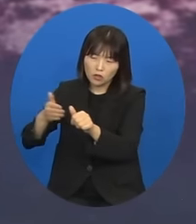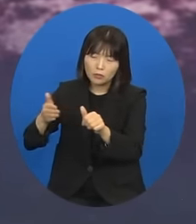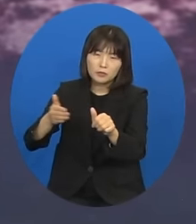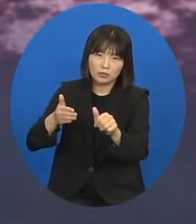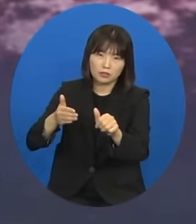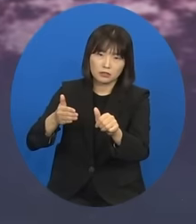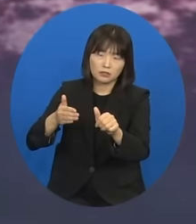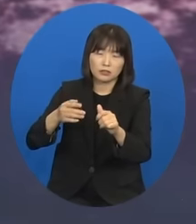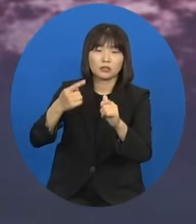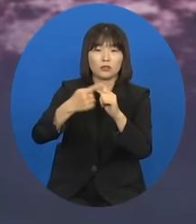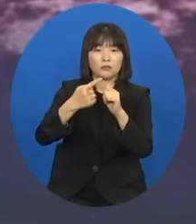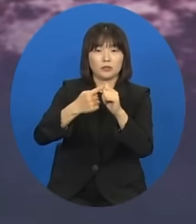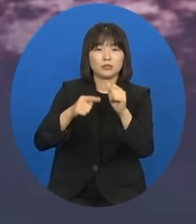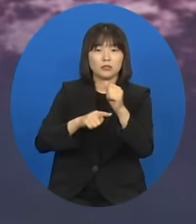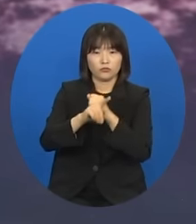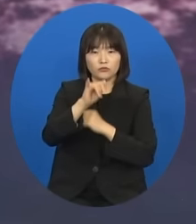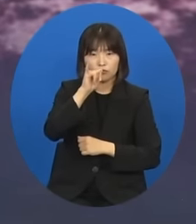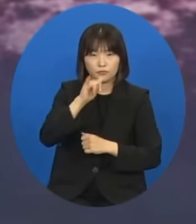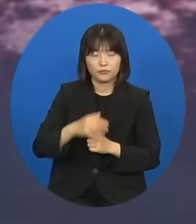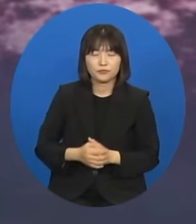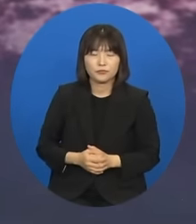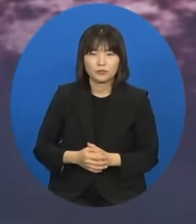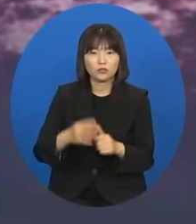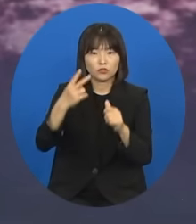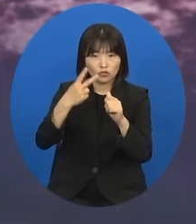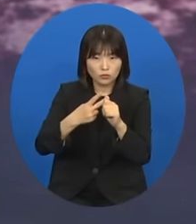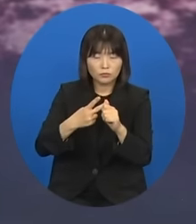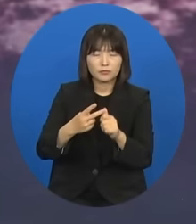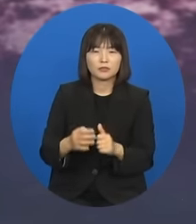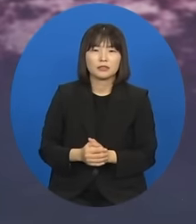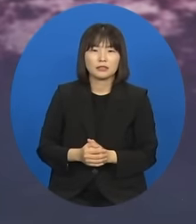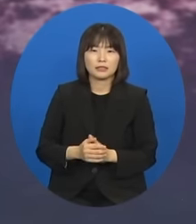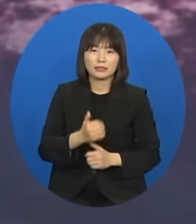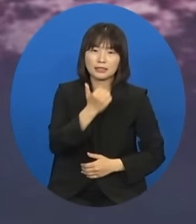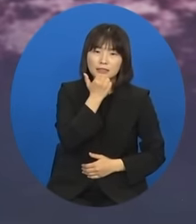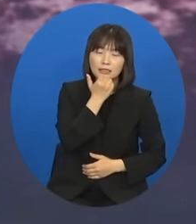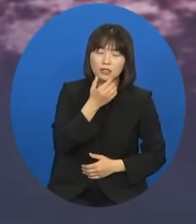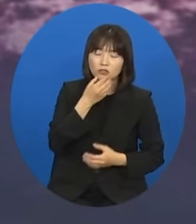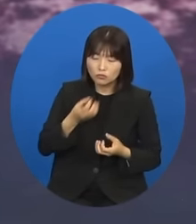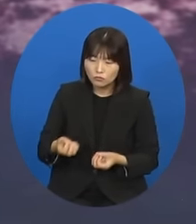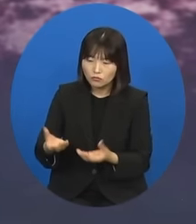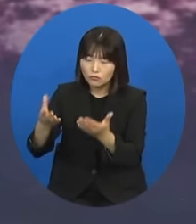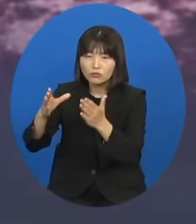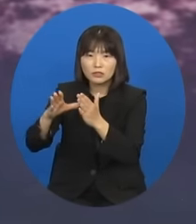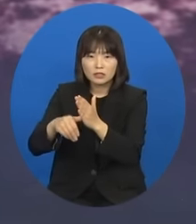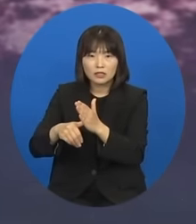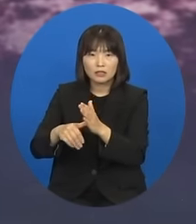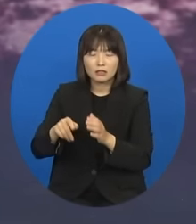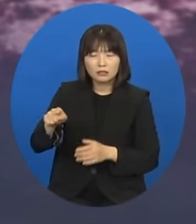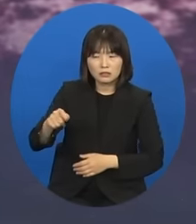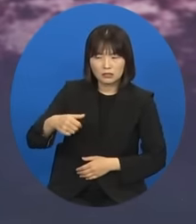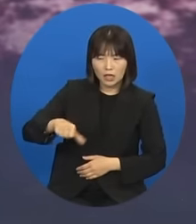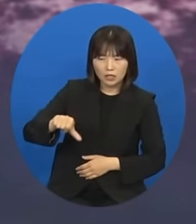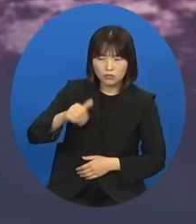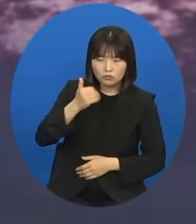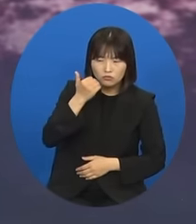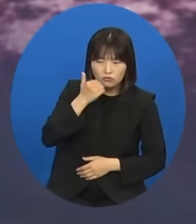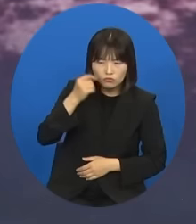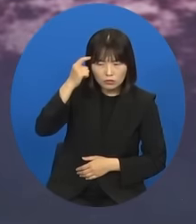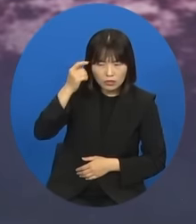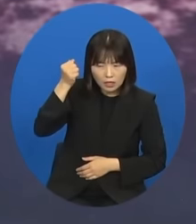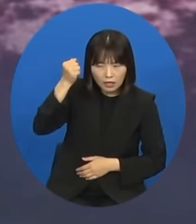번째 근거요 두 번째가 있습니다 이삭은 축복을 하는데 지금이 아들이 누구라고 믿고 축복을 하는 거예요 지금